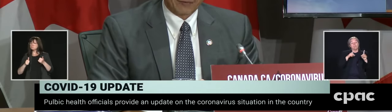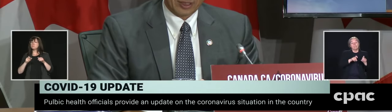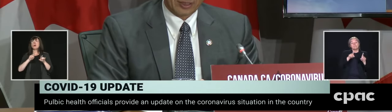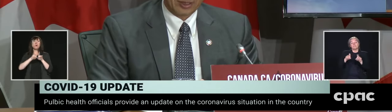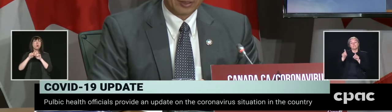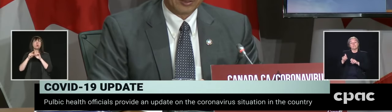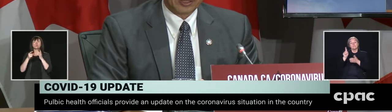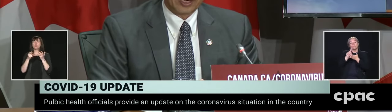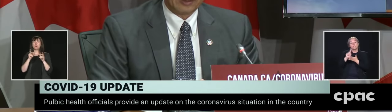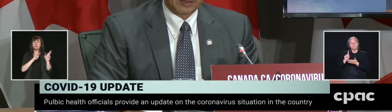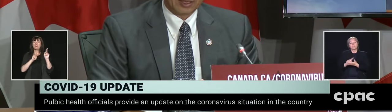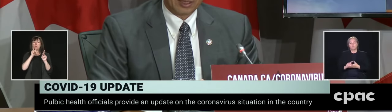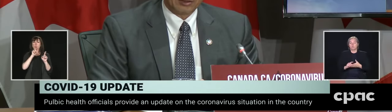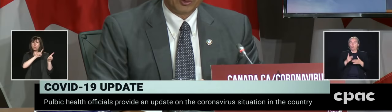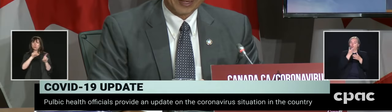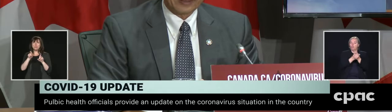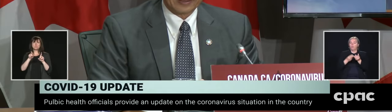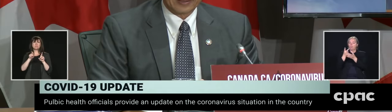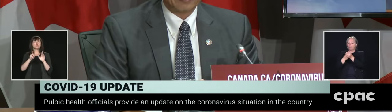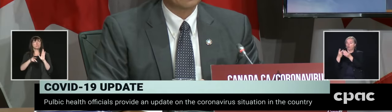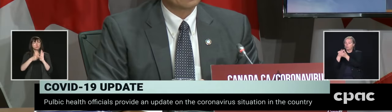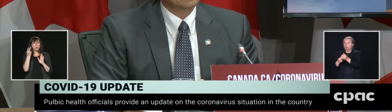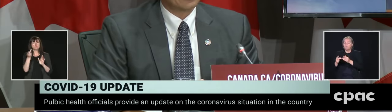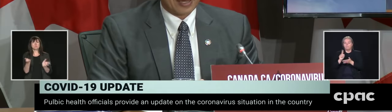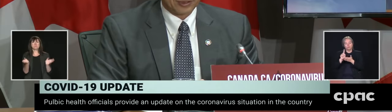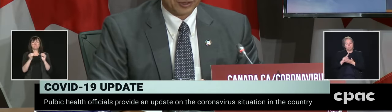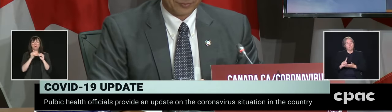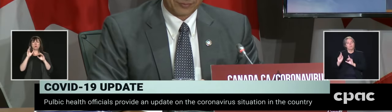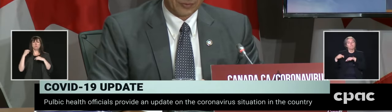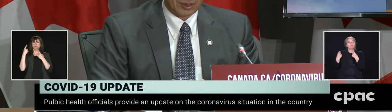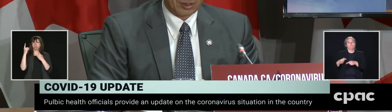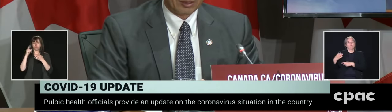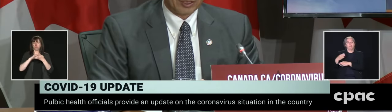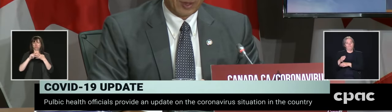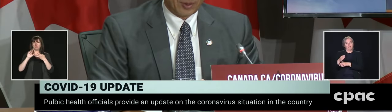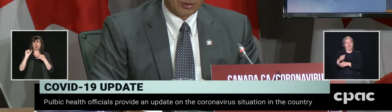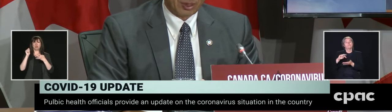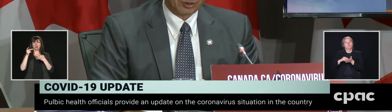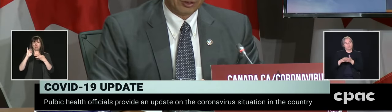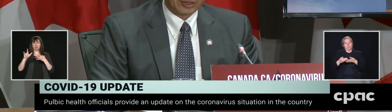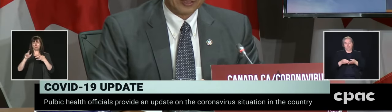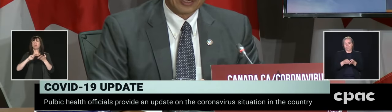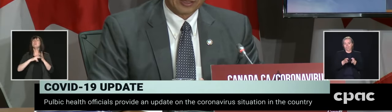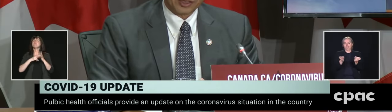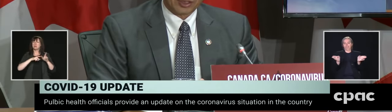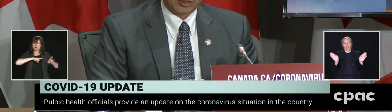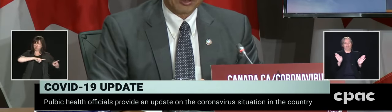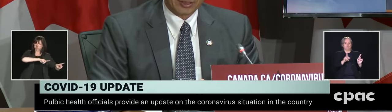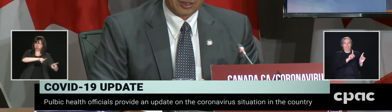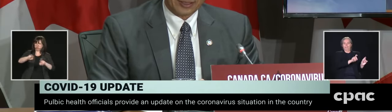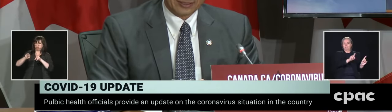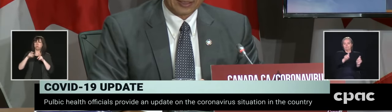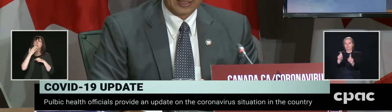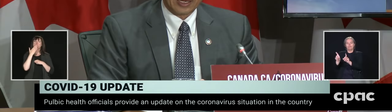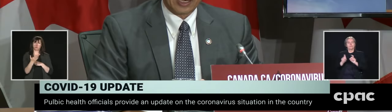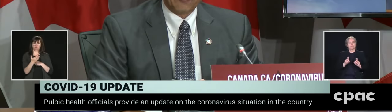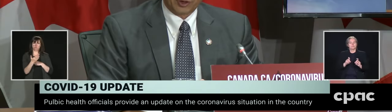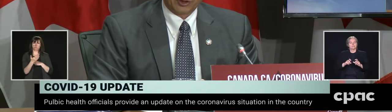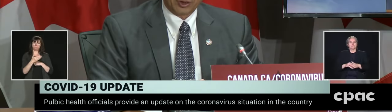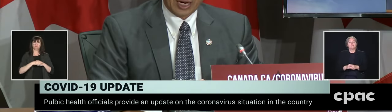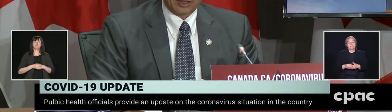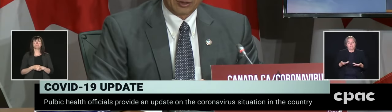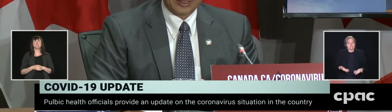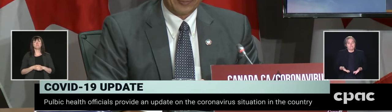début avril, ce qui indique que nous ratissons assez large. En ce moment, notre stratégie concernant les tests